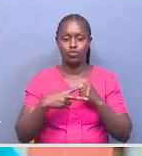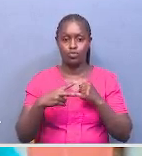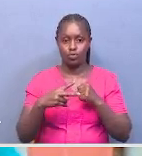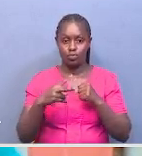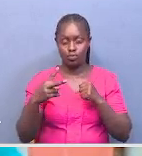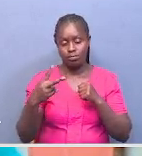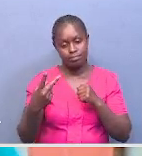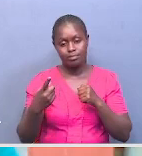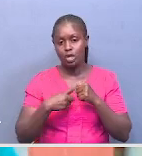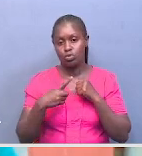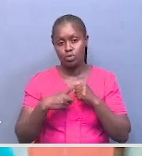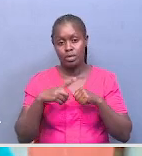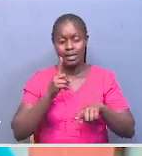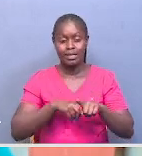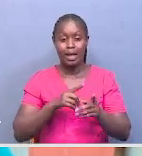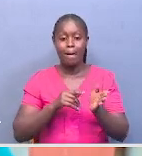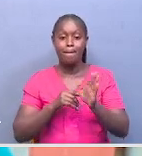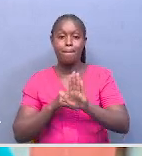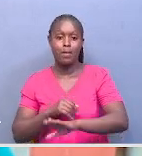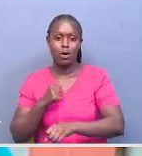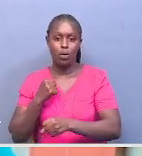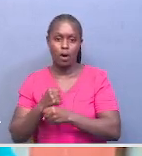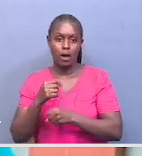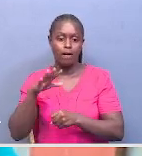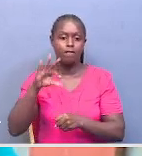wakati alirudi kazini akapata wamesimamishwa,